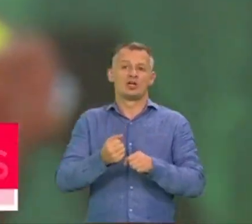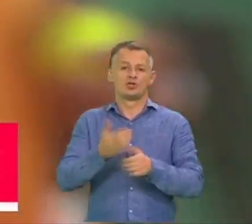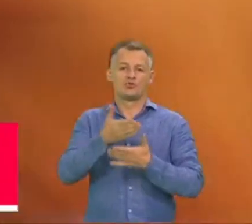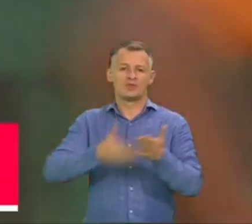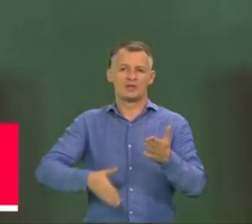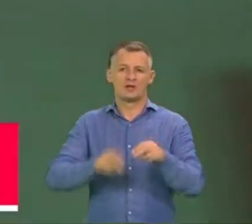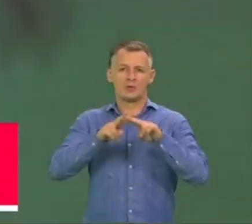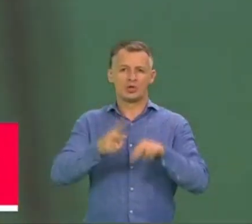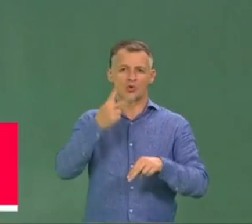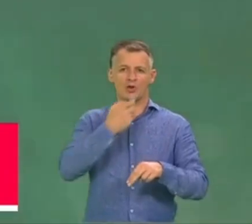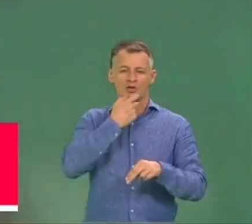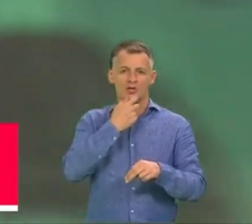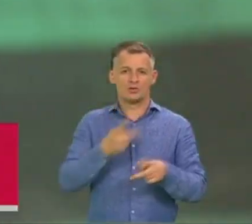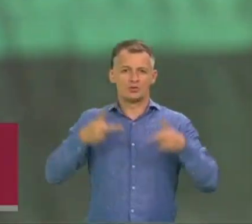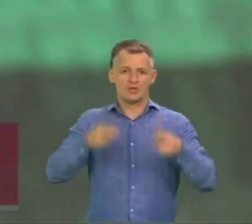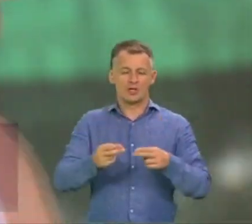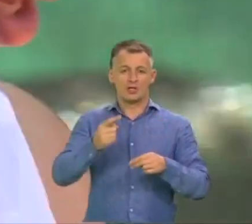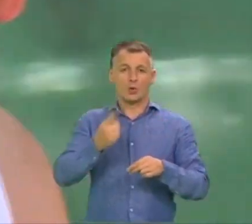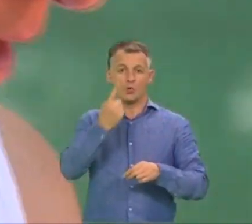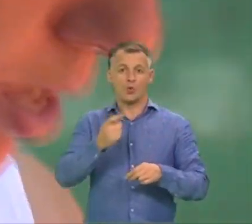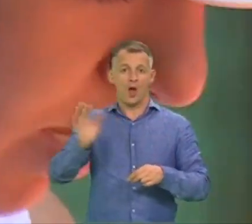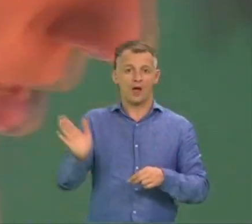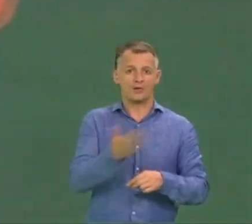rămâne cu 2 ani de suspendare, din care unul a trecut deja.